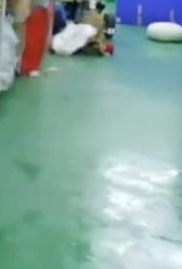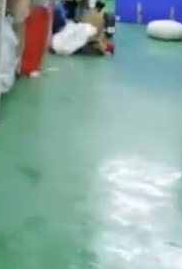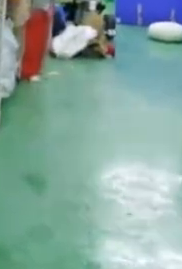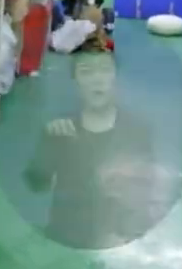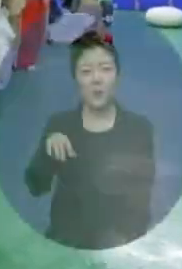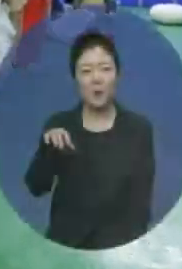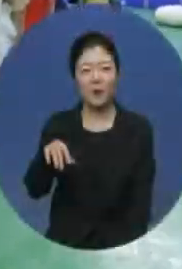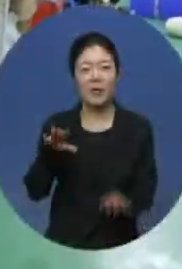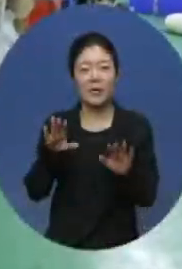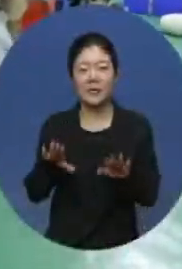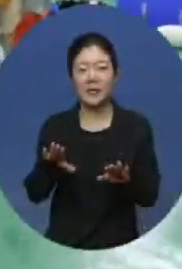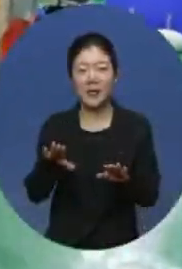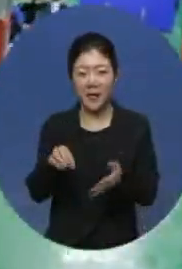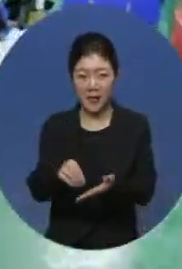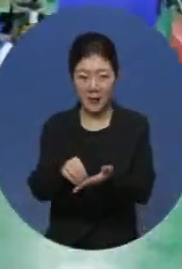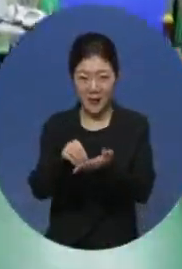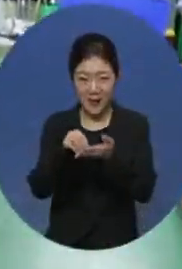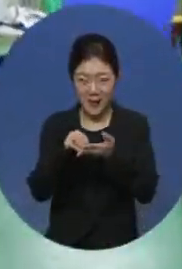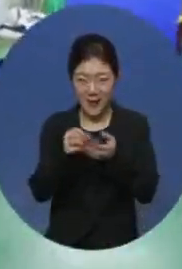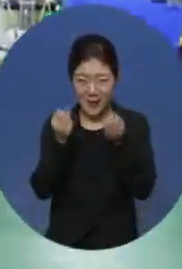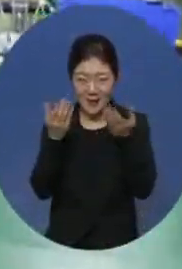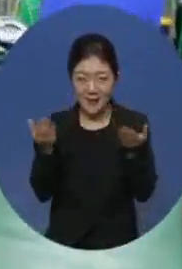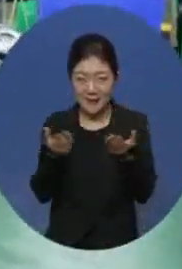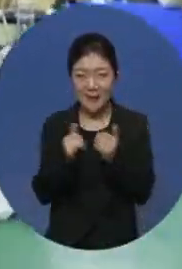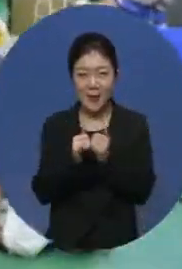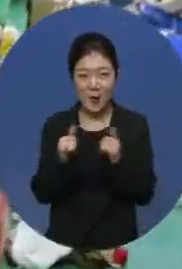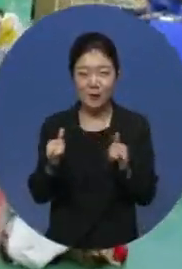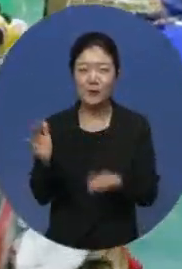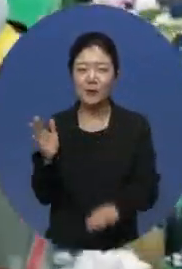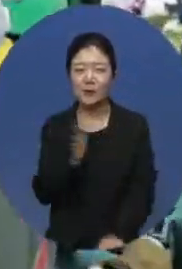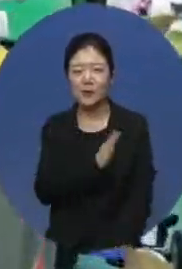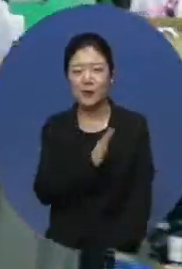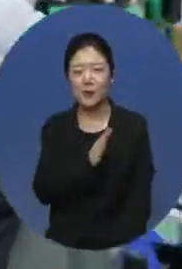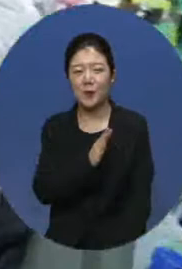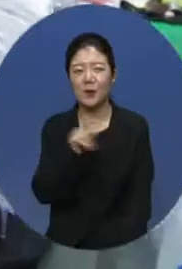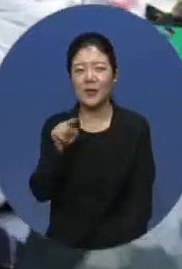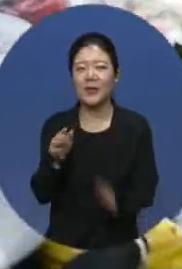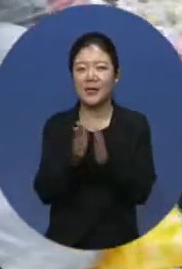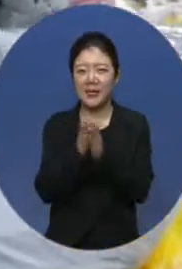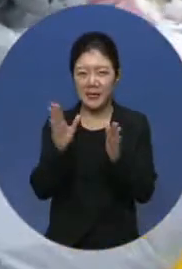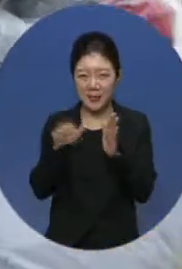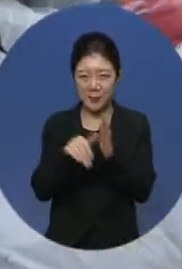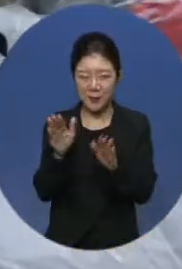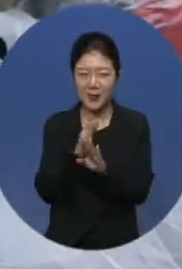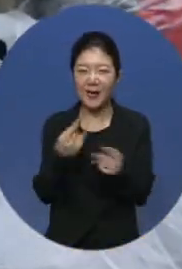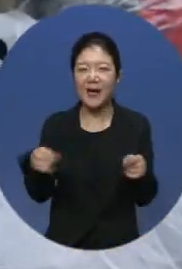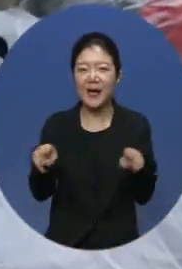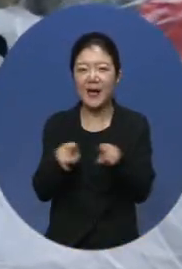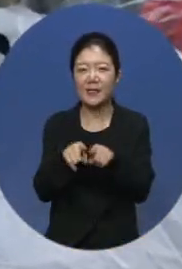이곳에는 이제 막 입사한 신입사원부터 숲스토리가 시작될 때부터